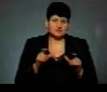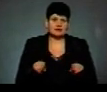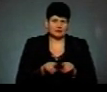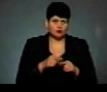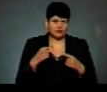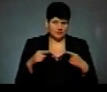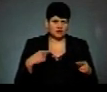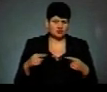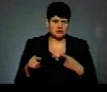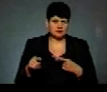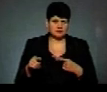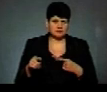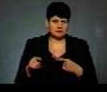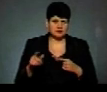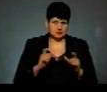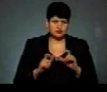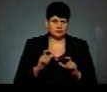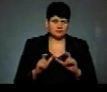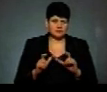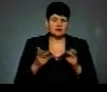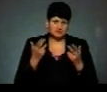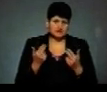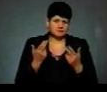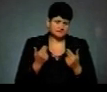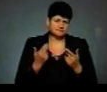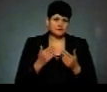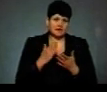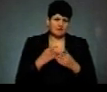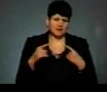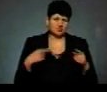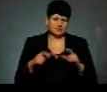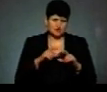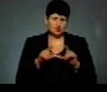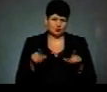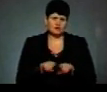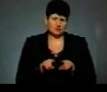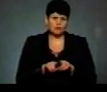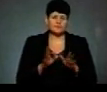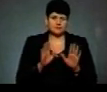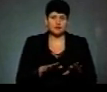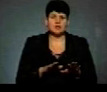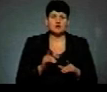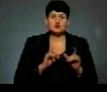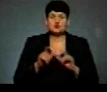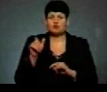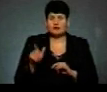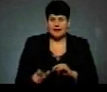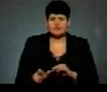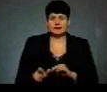в інших вишах? Так, діють і в інших вишах. Більше того, бачите, студенти, вони,